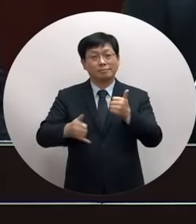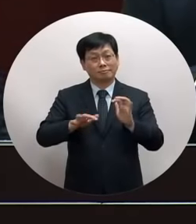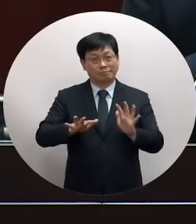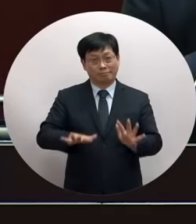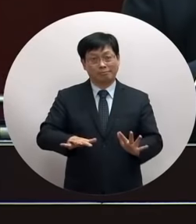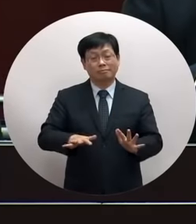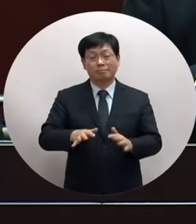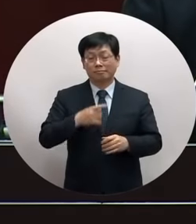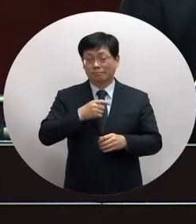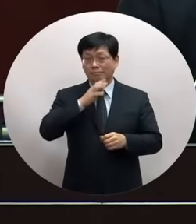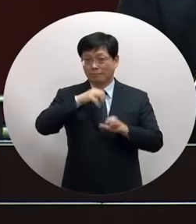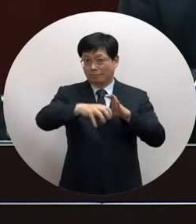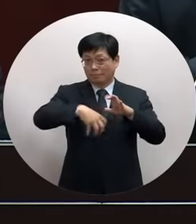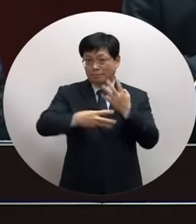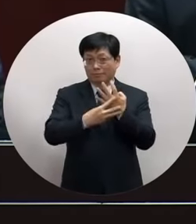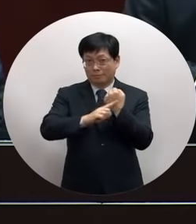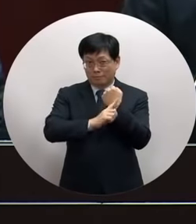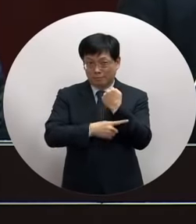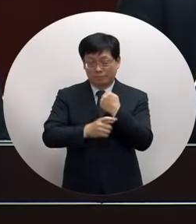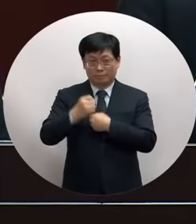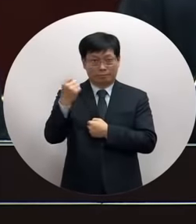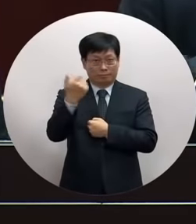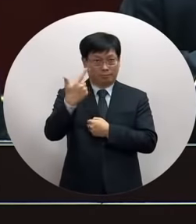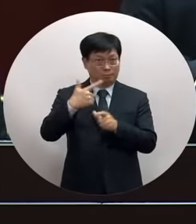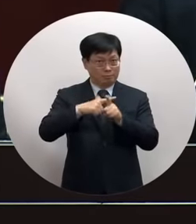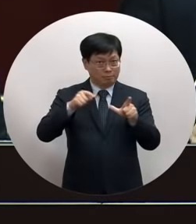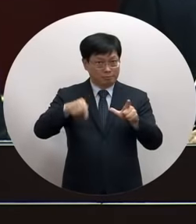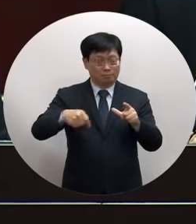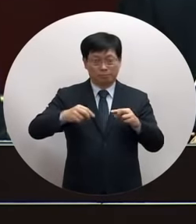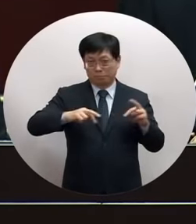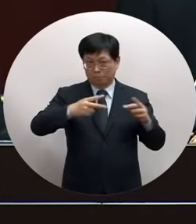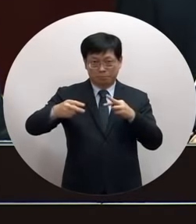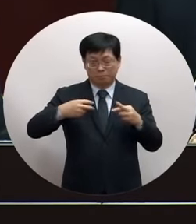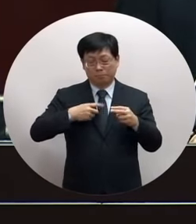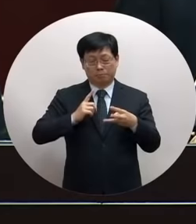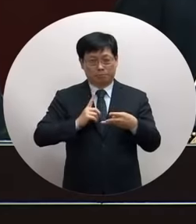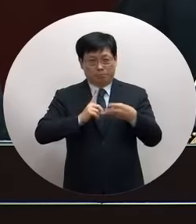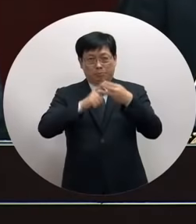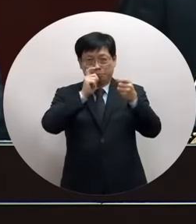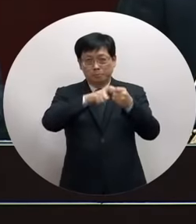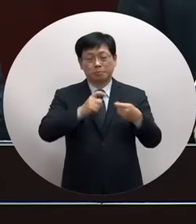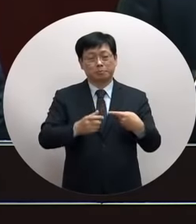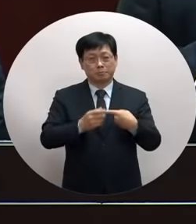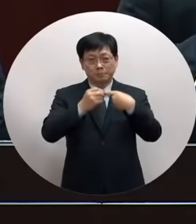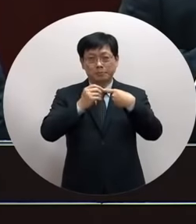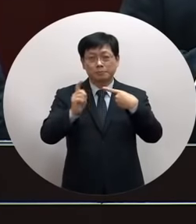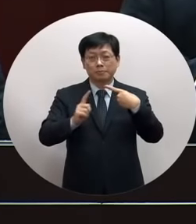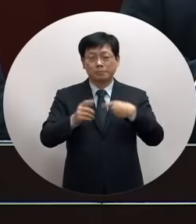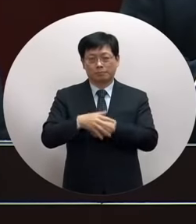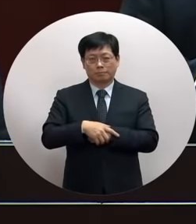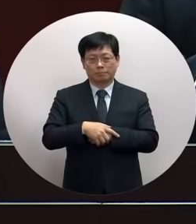现在呢在矿业法方面有六大这一个修法的主轴。那第一个呢，